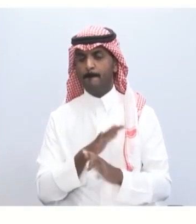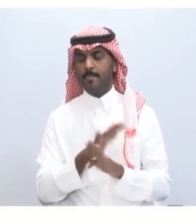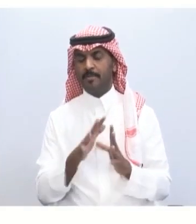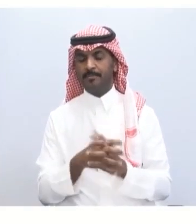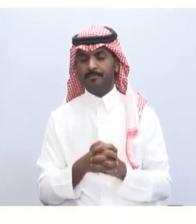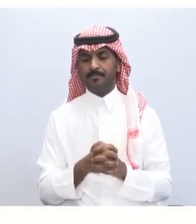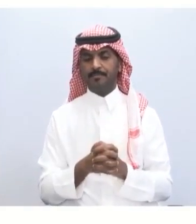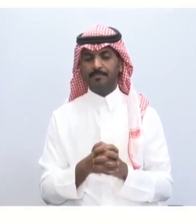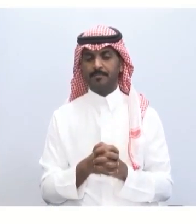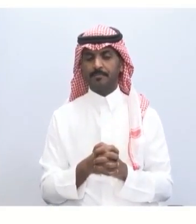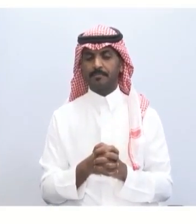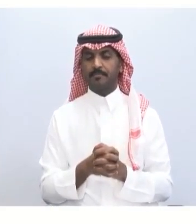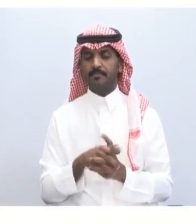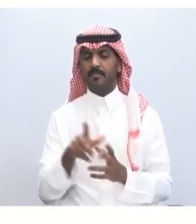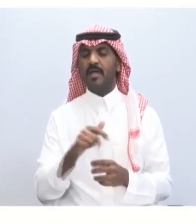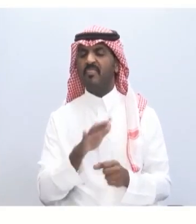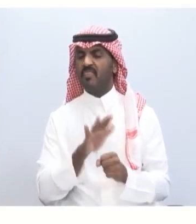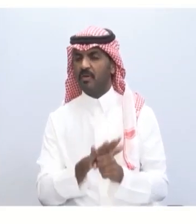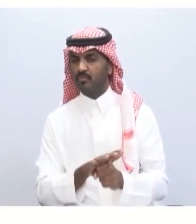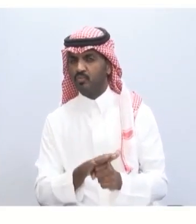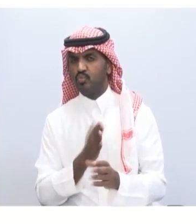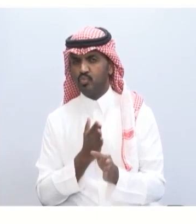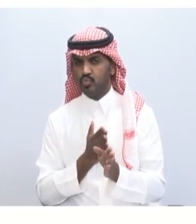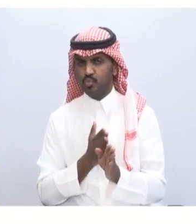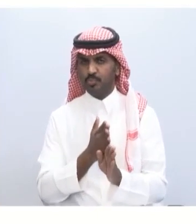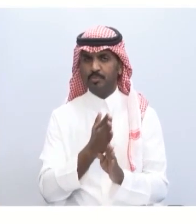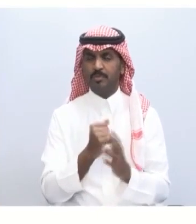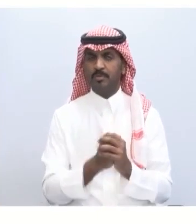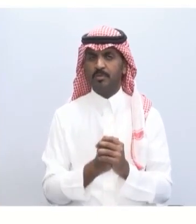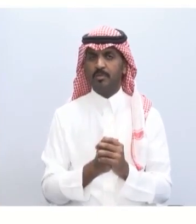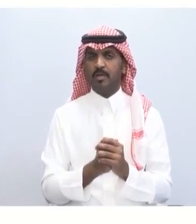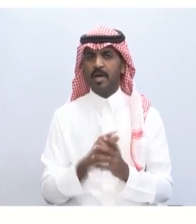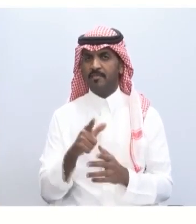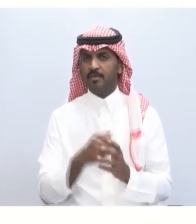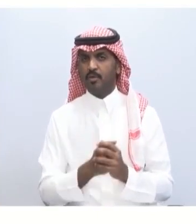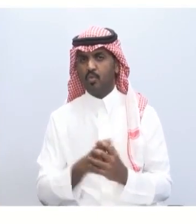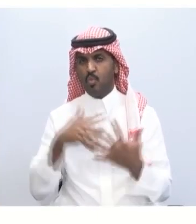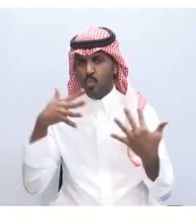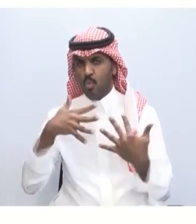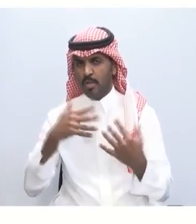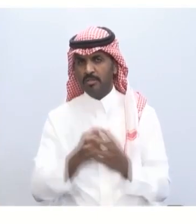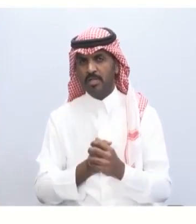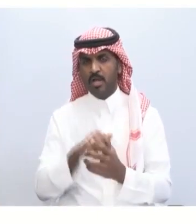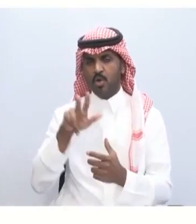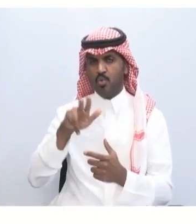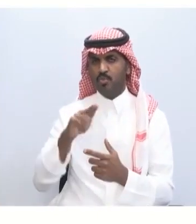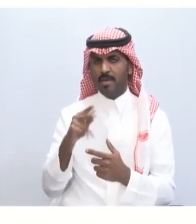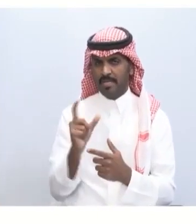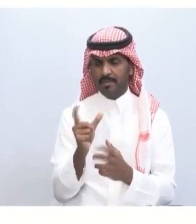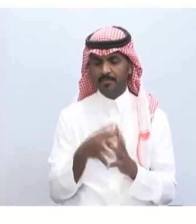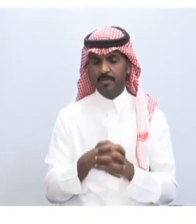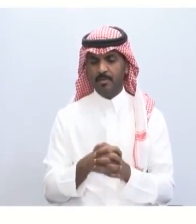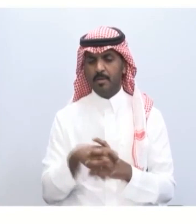ابنائي وبنات الطلاب هذا الضغط وهذا الاسلوب الذي انتهجته هذه القوات العثمانيه والحاميه العثمانيه